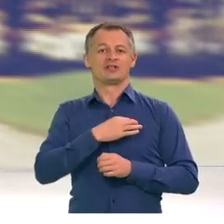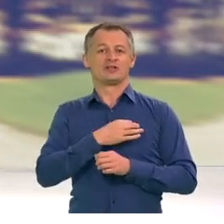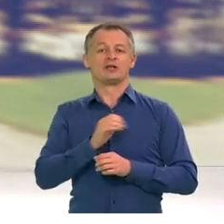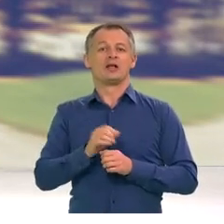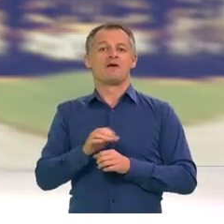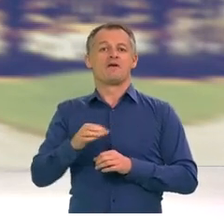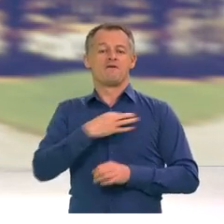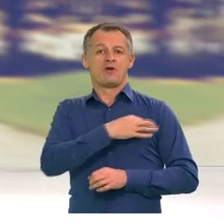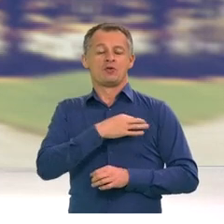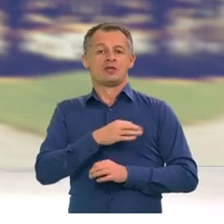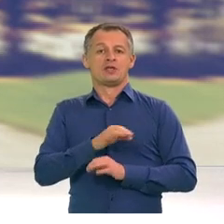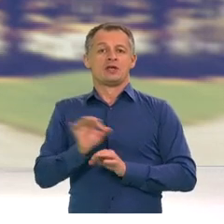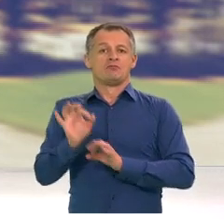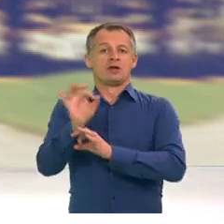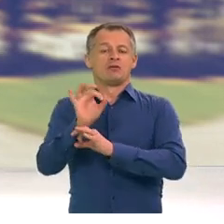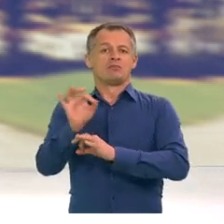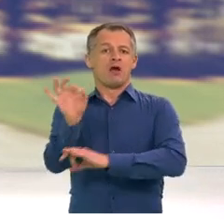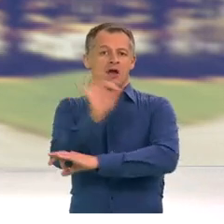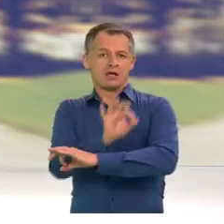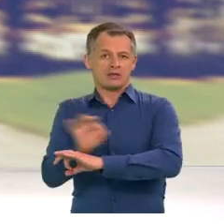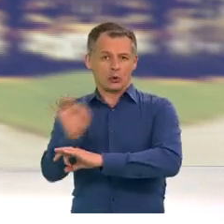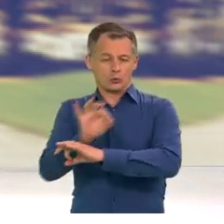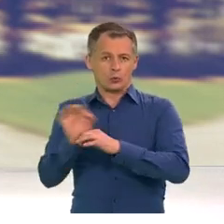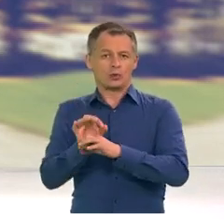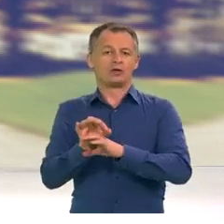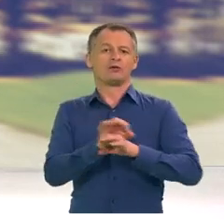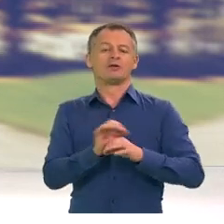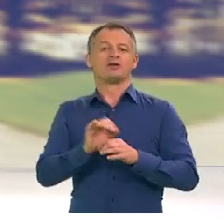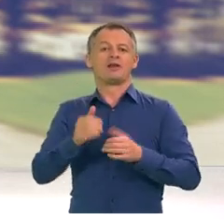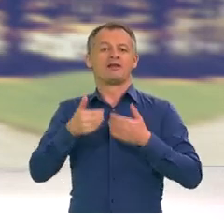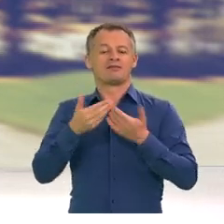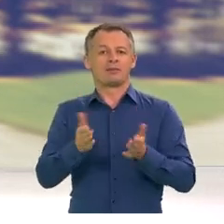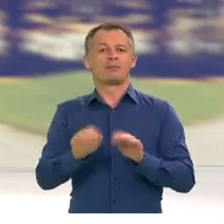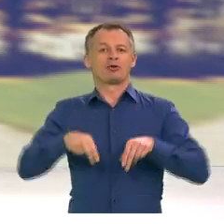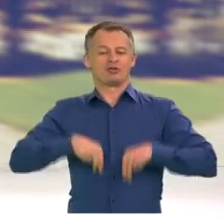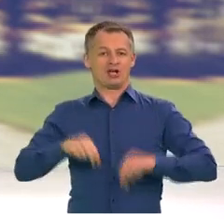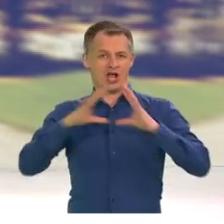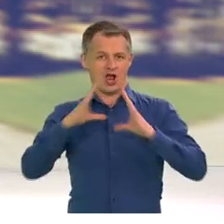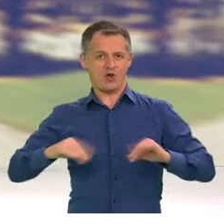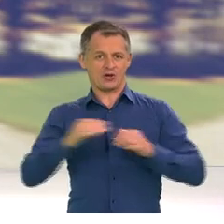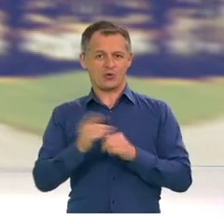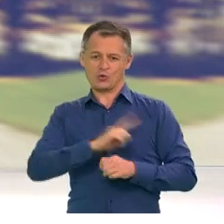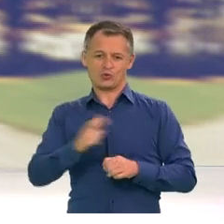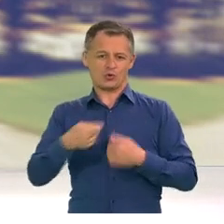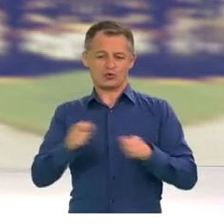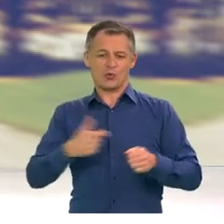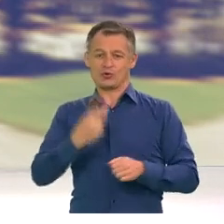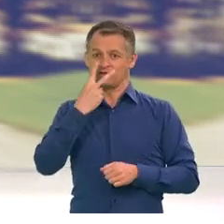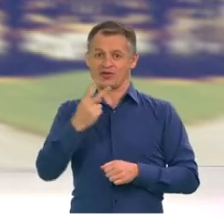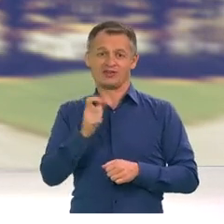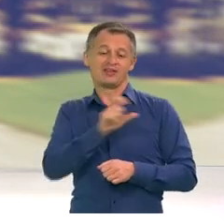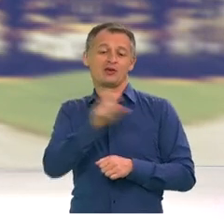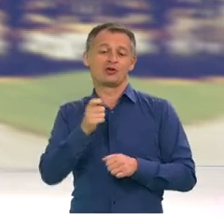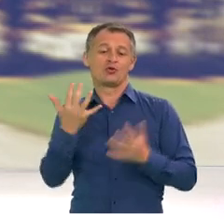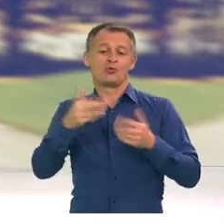studiilor s-a dat de însuși președintele Iohannis, care a luat cuvântul în fața celor prezenți. Nu toți l-au putut vedea, însă din cauza numărului limitat